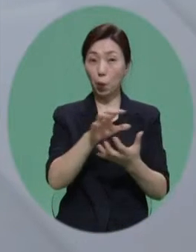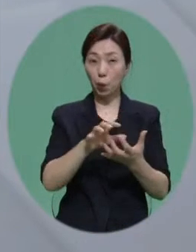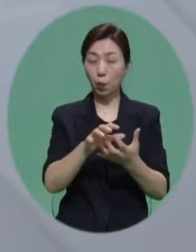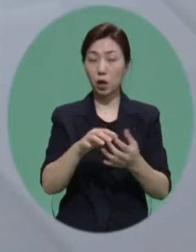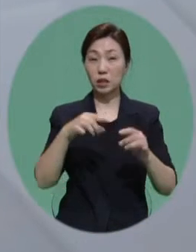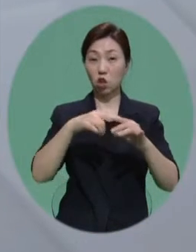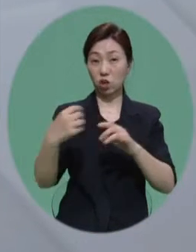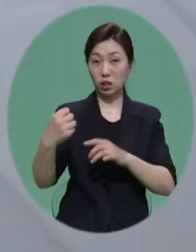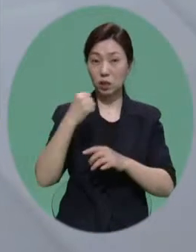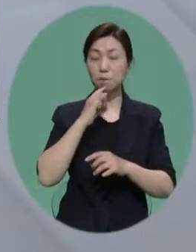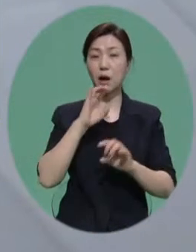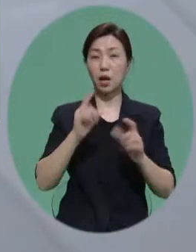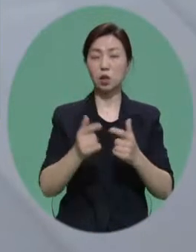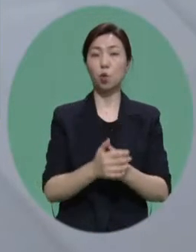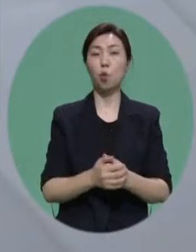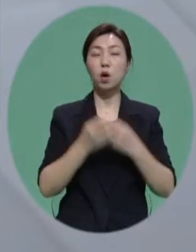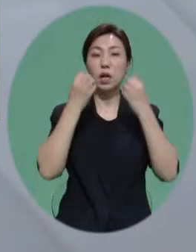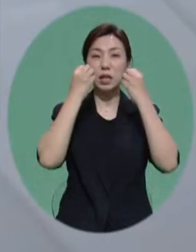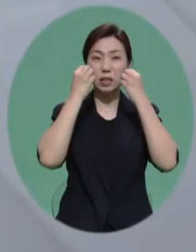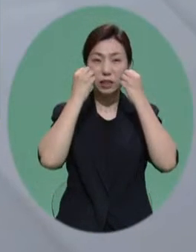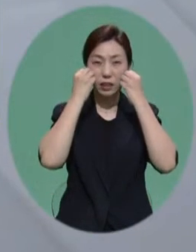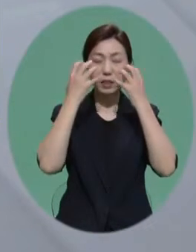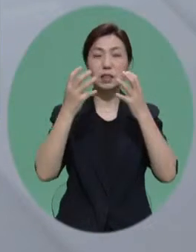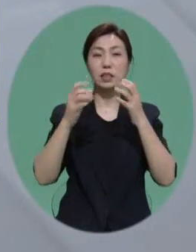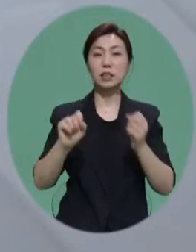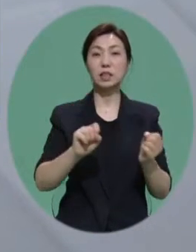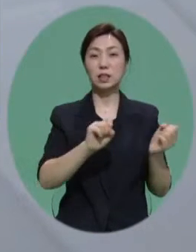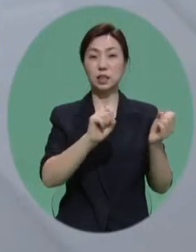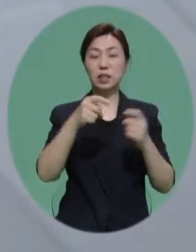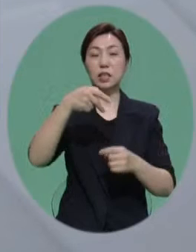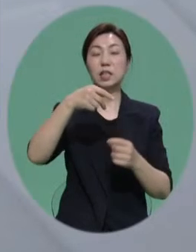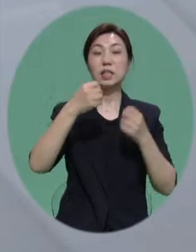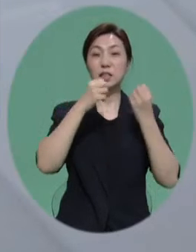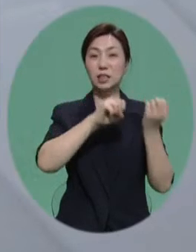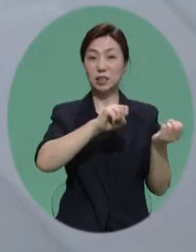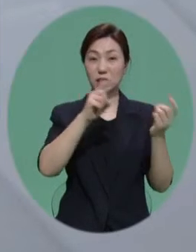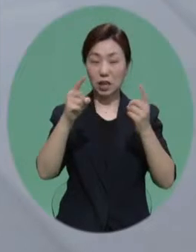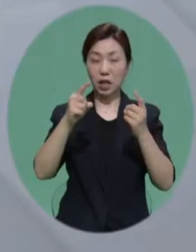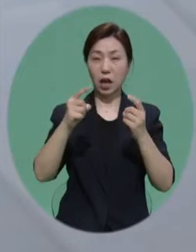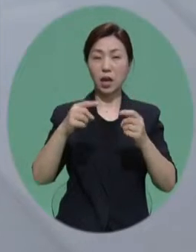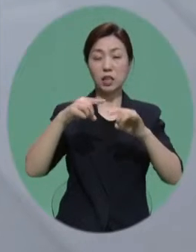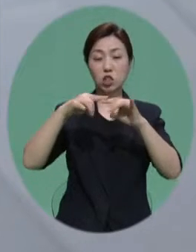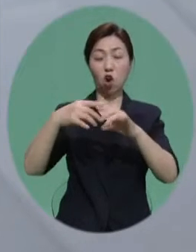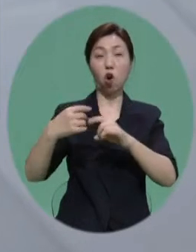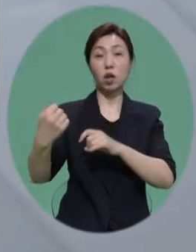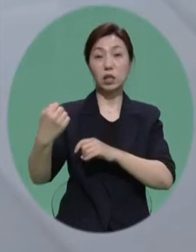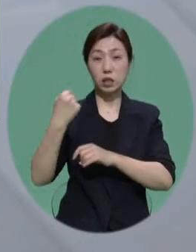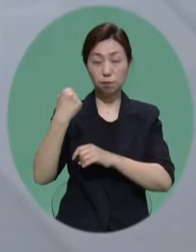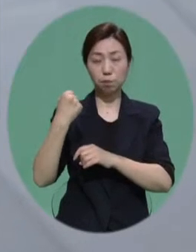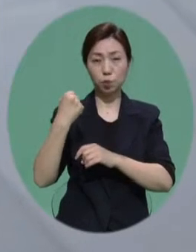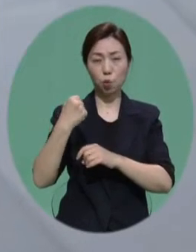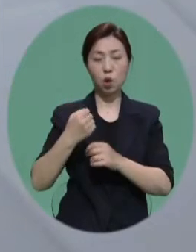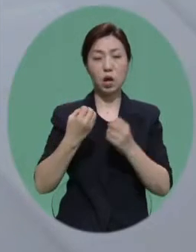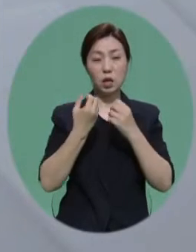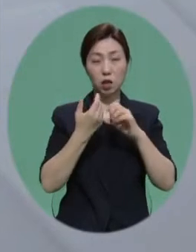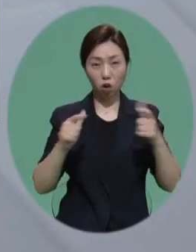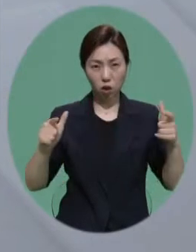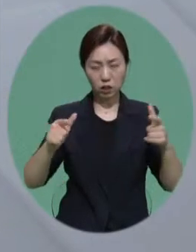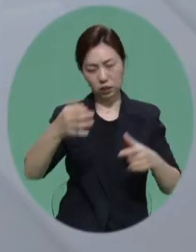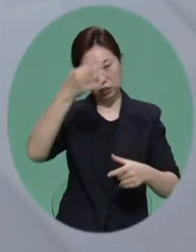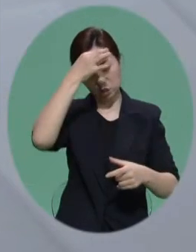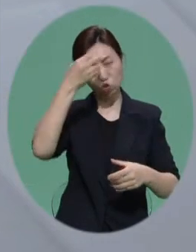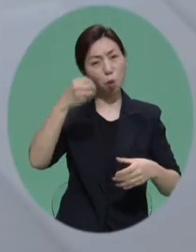신재생에너지 기술을 개발하는데 여러 가지 첨단 디지털 기술도 많이 적용이